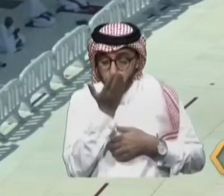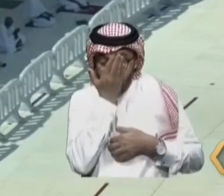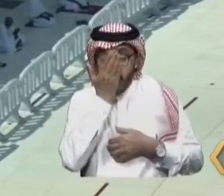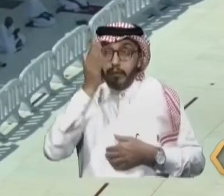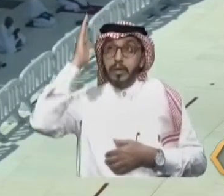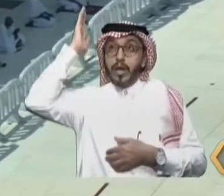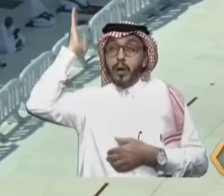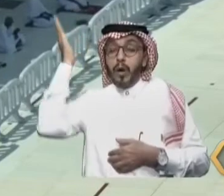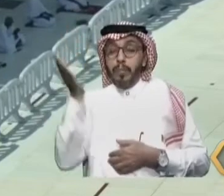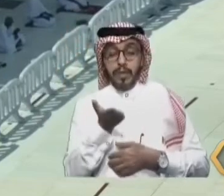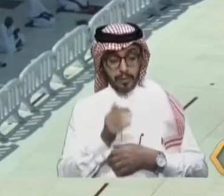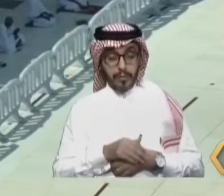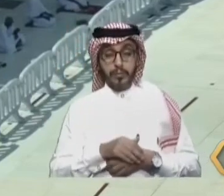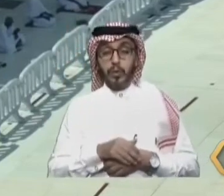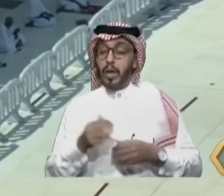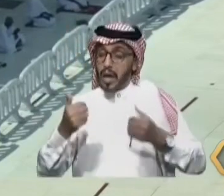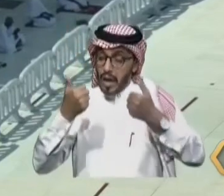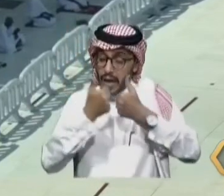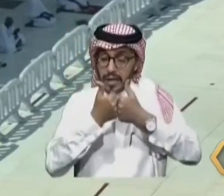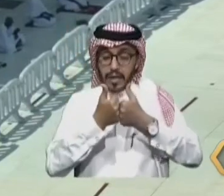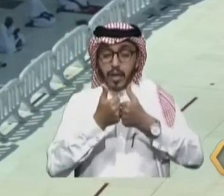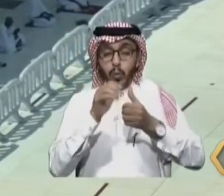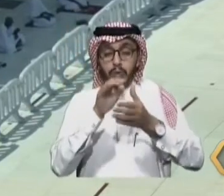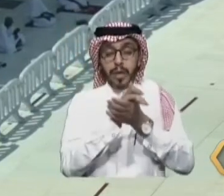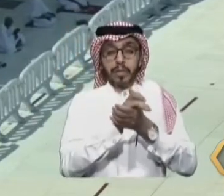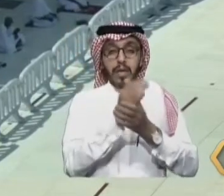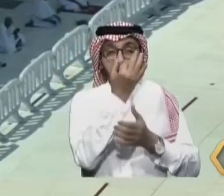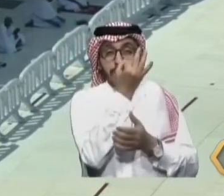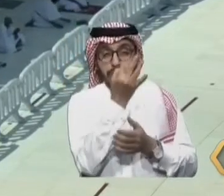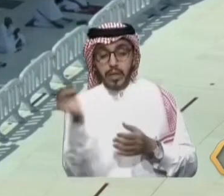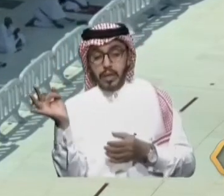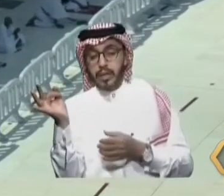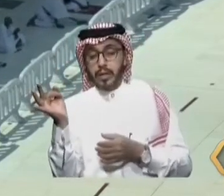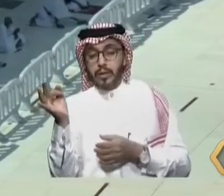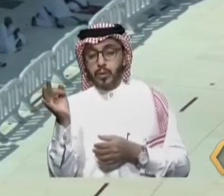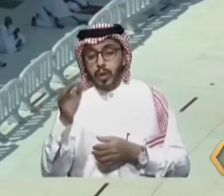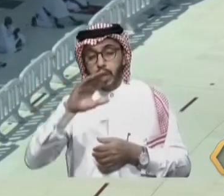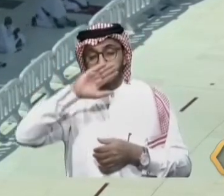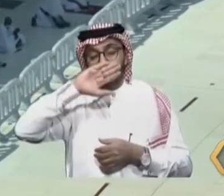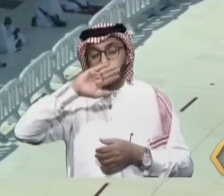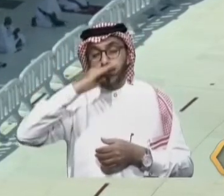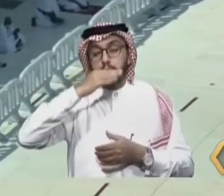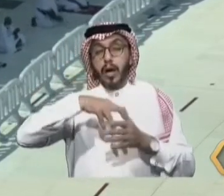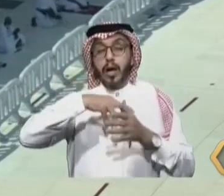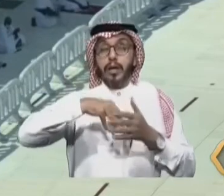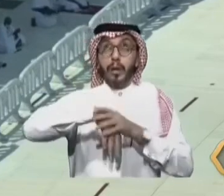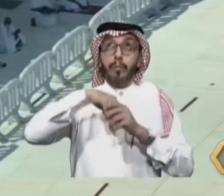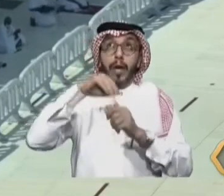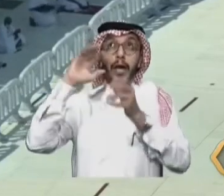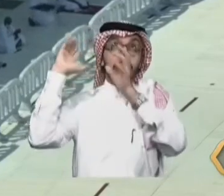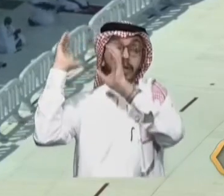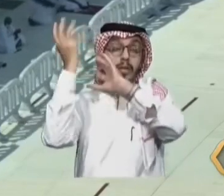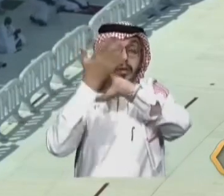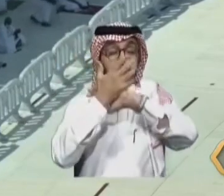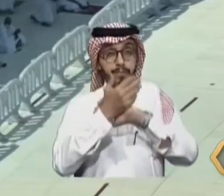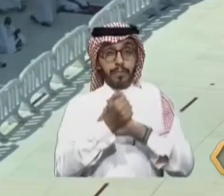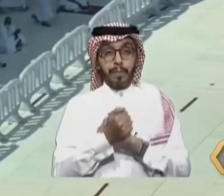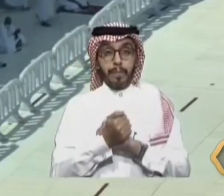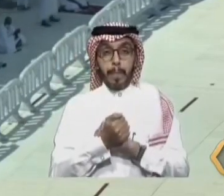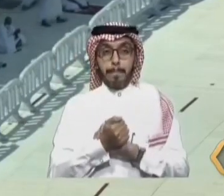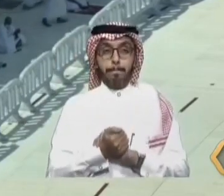ورسوله نبينا محمد وعلى آله وصحبه أجمعين، والحمد لله رب العالمين.